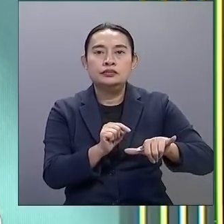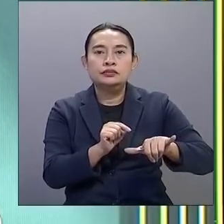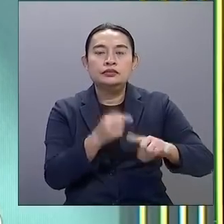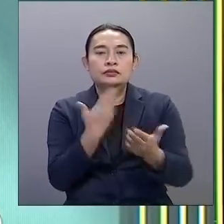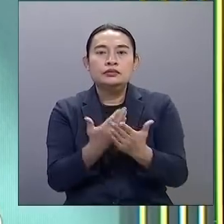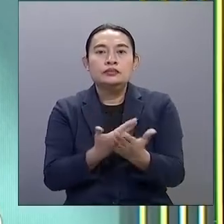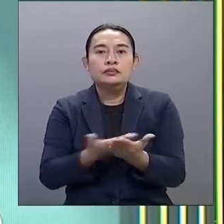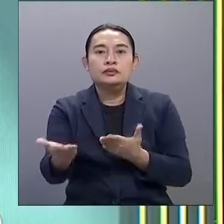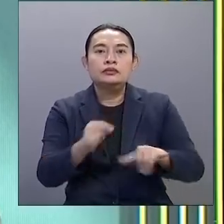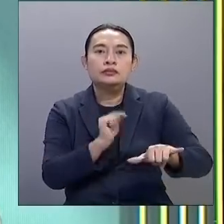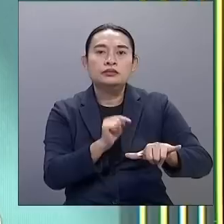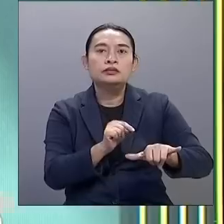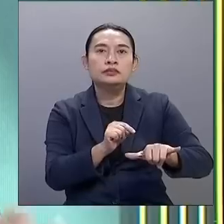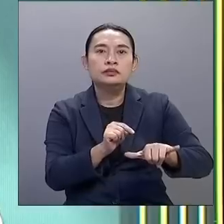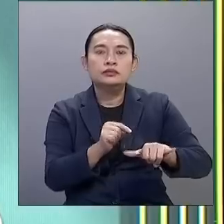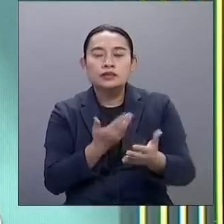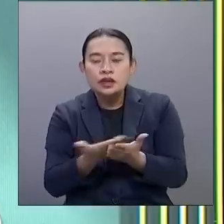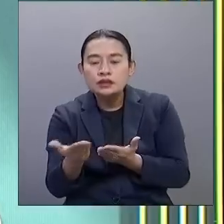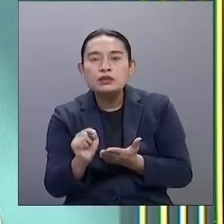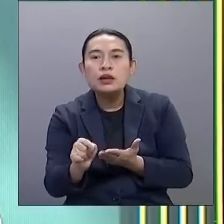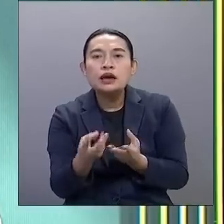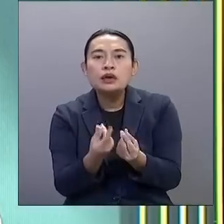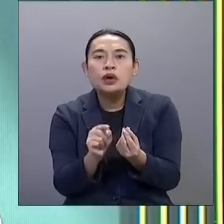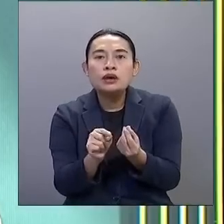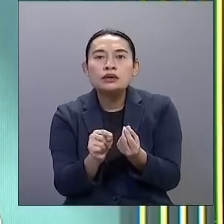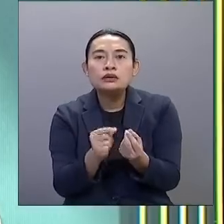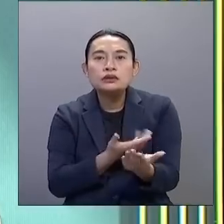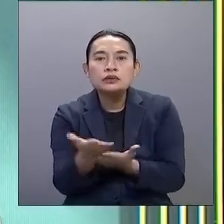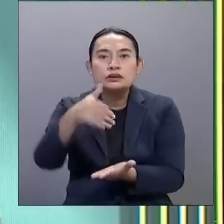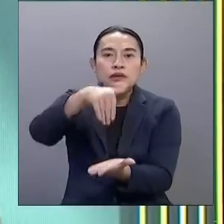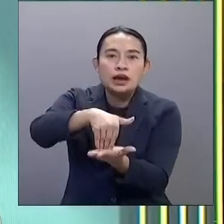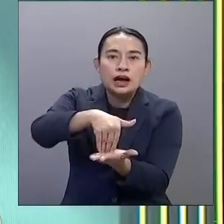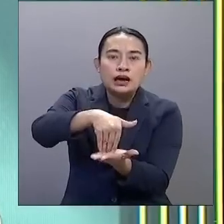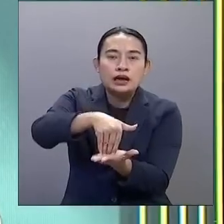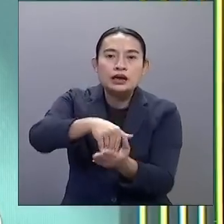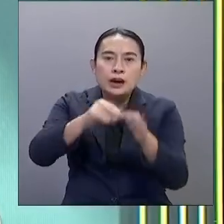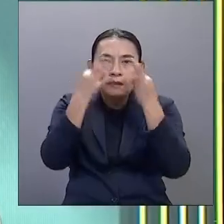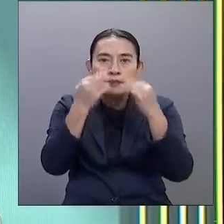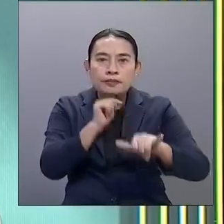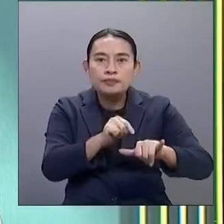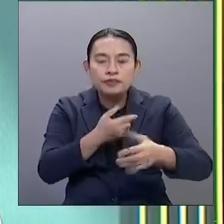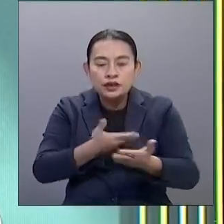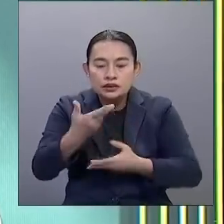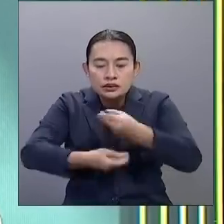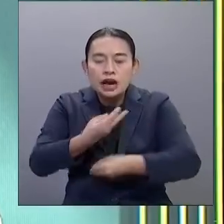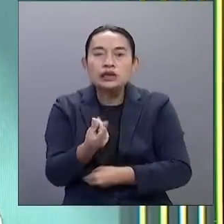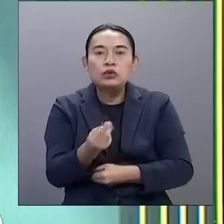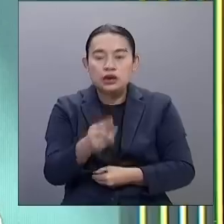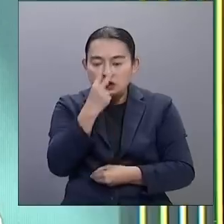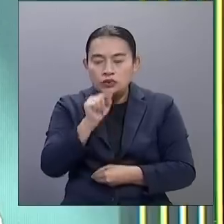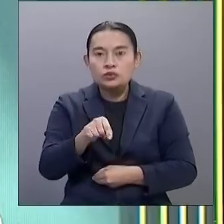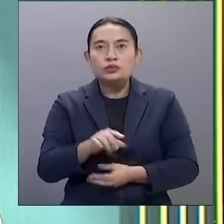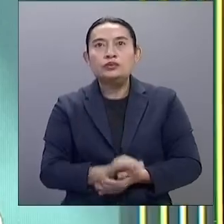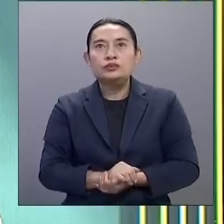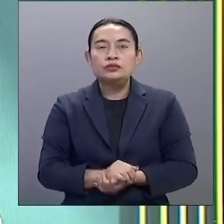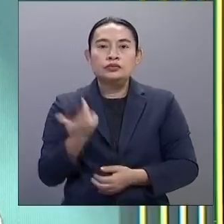ครับอันนี้ถ้าเกิดพิสูจน์ได้ว่าฉันซื้อมาราคาเท่านี้หรือราคากลางของแมวตัวเนี้ยมันซื้อขายกันอยู่ที่เท่าไหร่นะครับอันนี้ถ้าพิสูจน์ได้